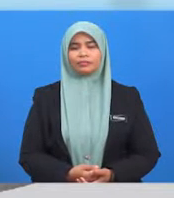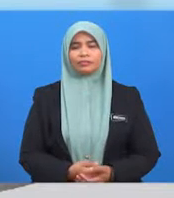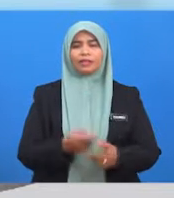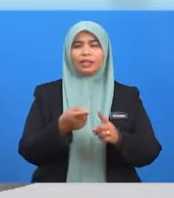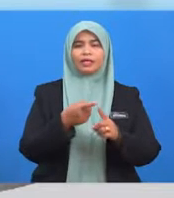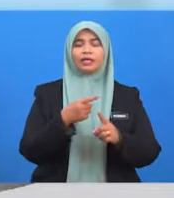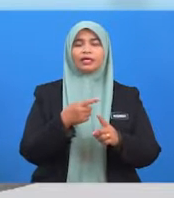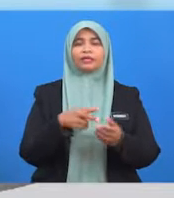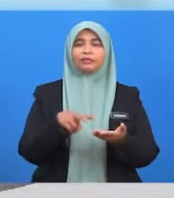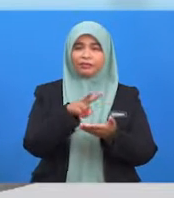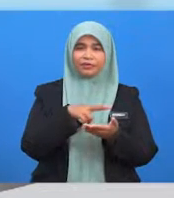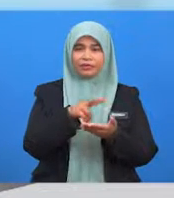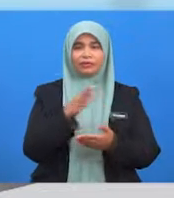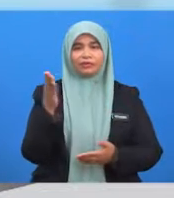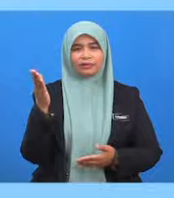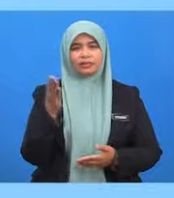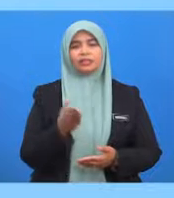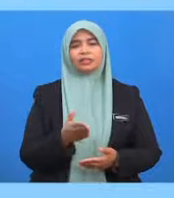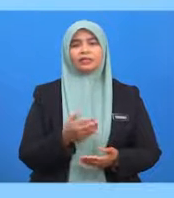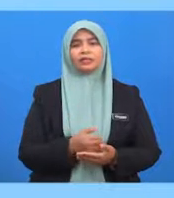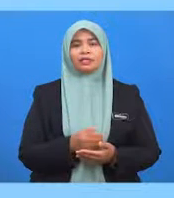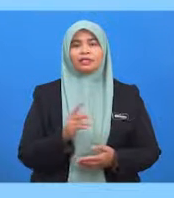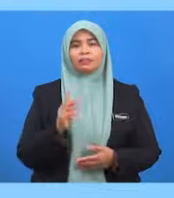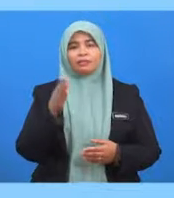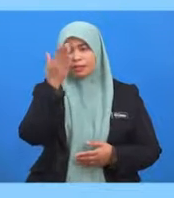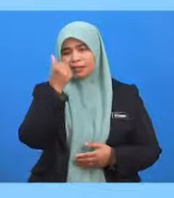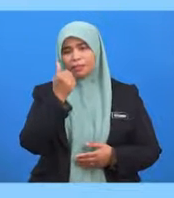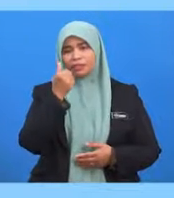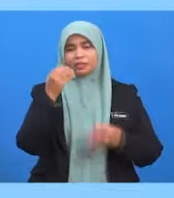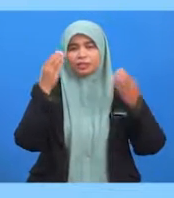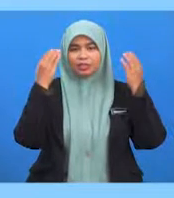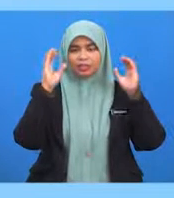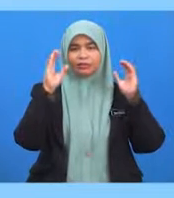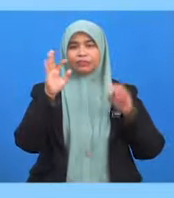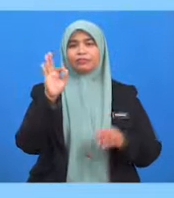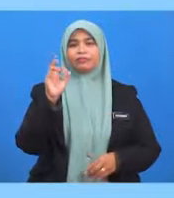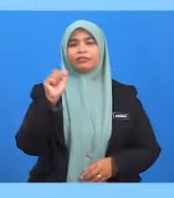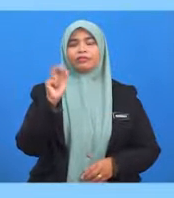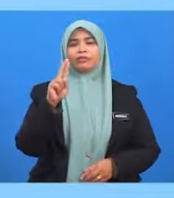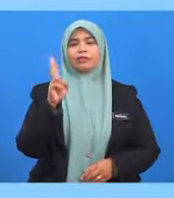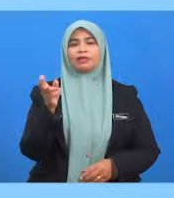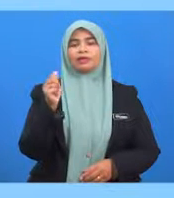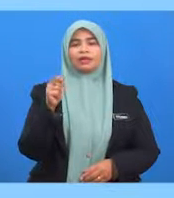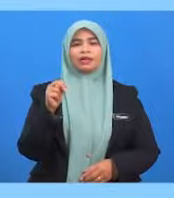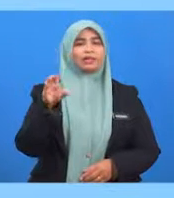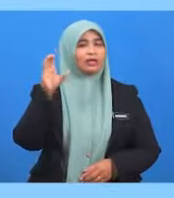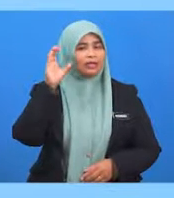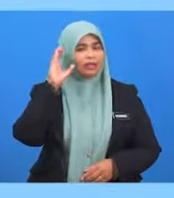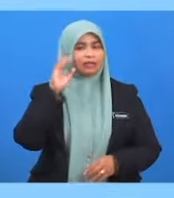Dari petikan video sebentar tadi, mengapa Cikgu Farhan mendengar